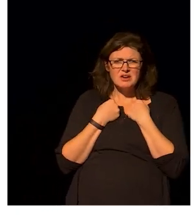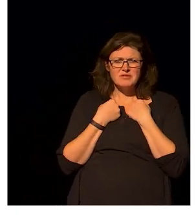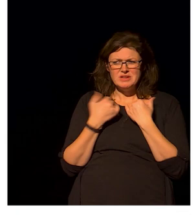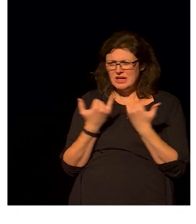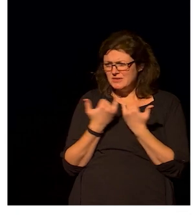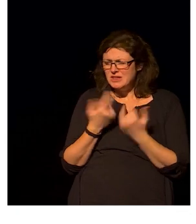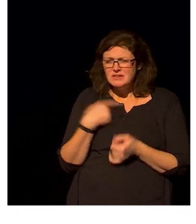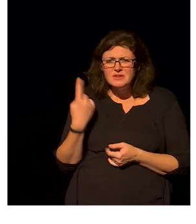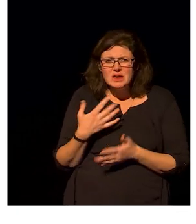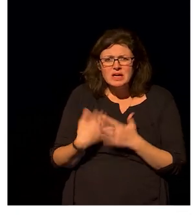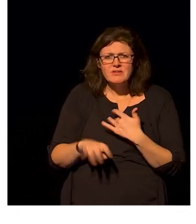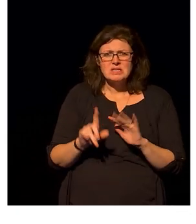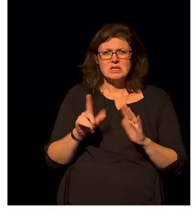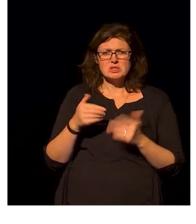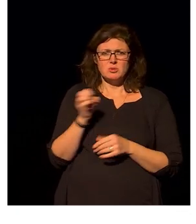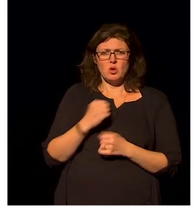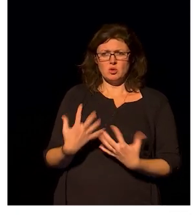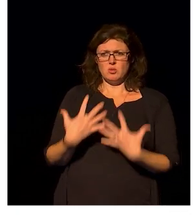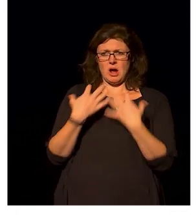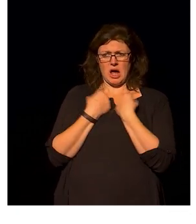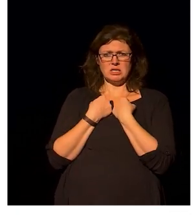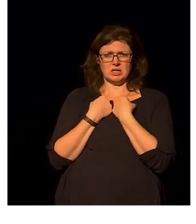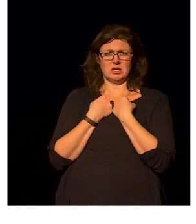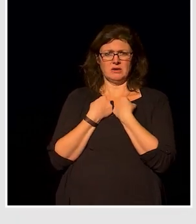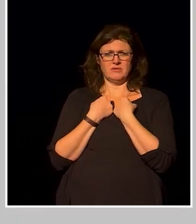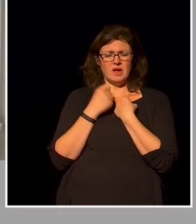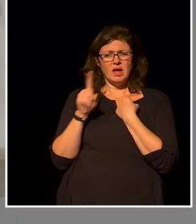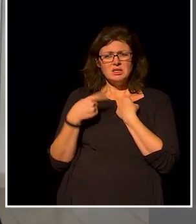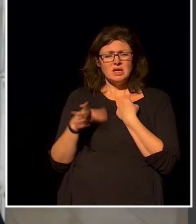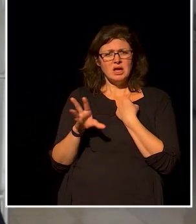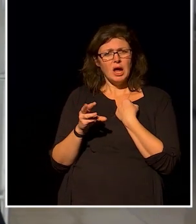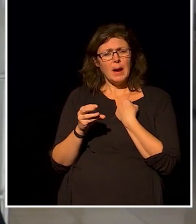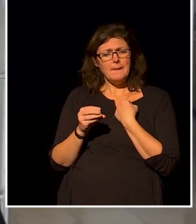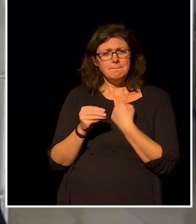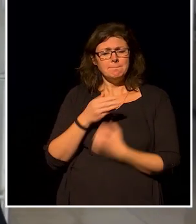Oktober angegriffen worden ist, dann ist das Mitgefühl